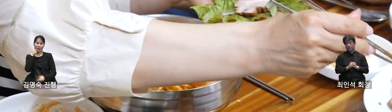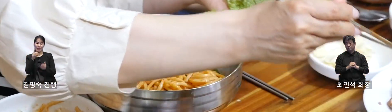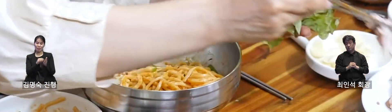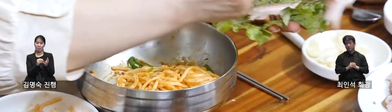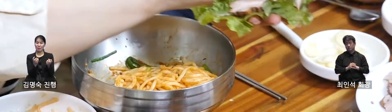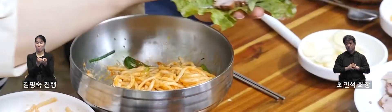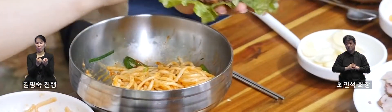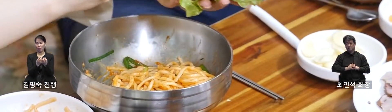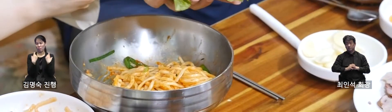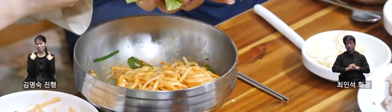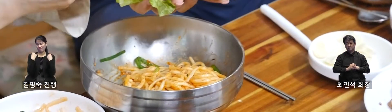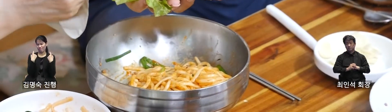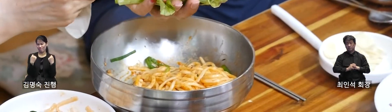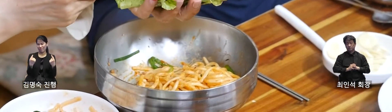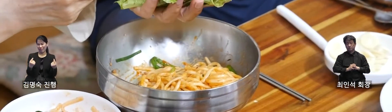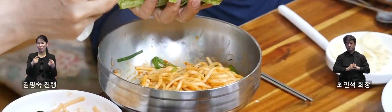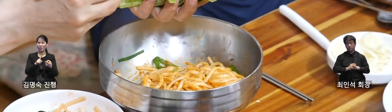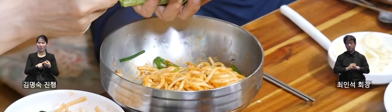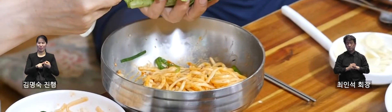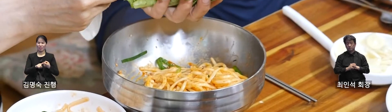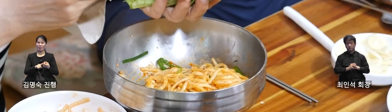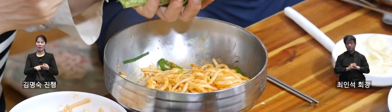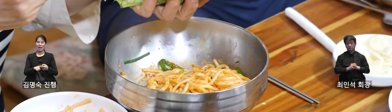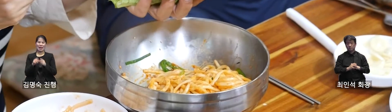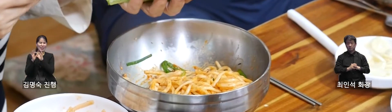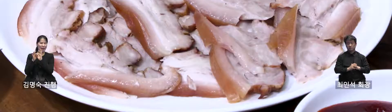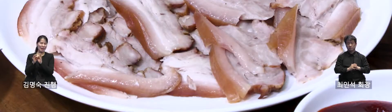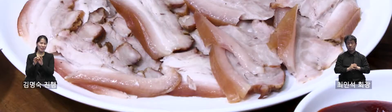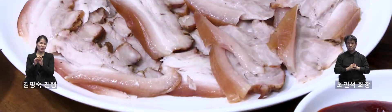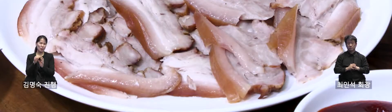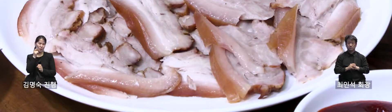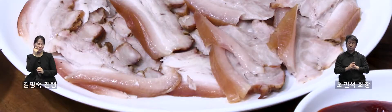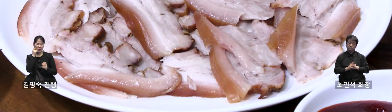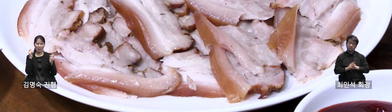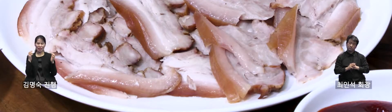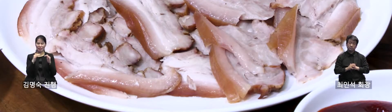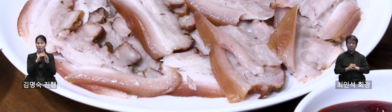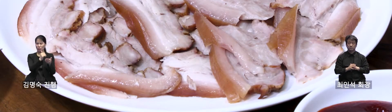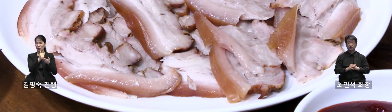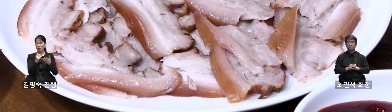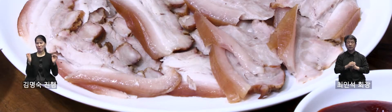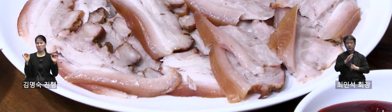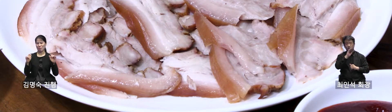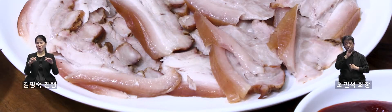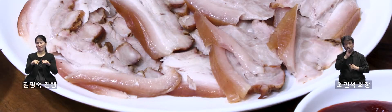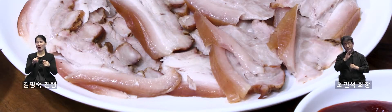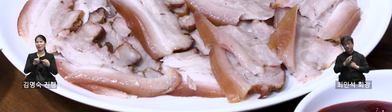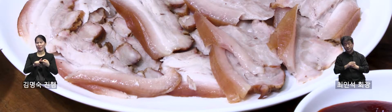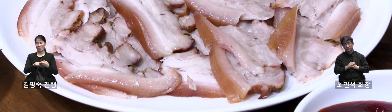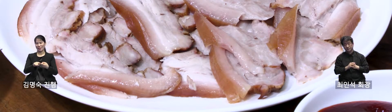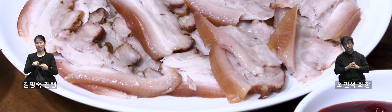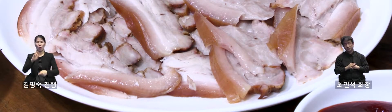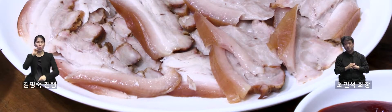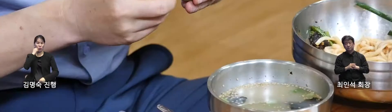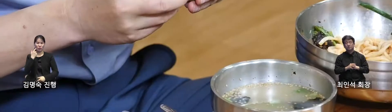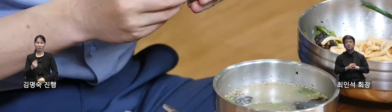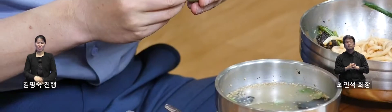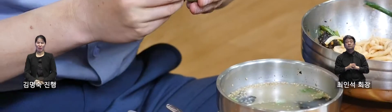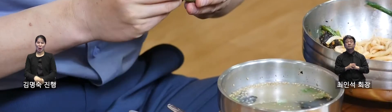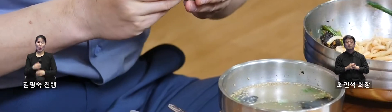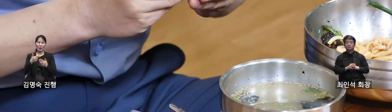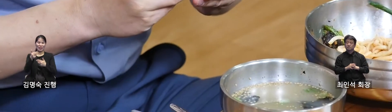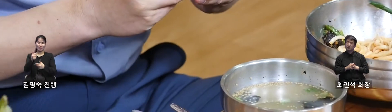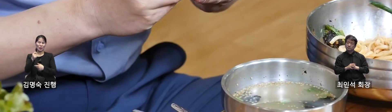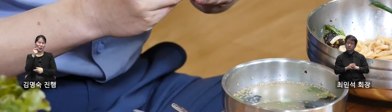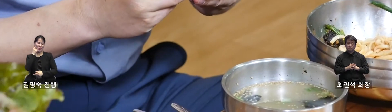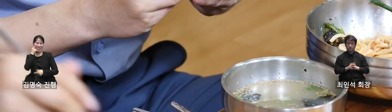비결을 유지해 온다는 거. 계속 인기가 있다는 게 쉽지가 않잖아요. 네. 우리 회장님도 계속 인기가 있어서